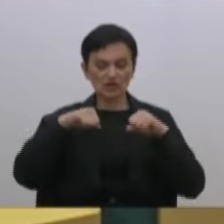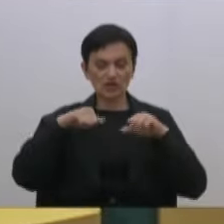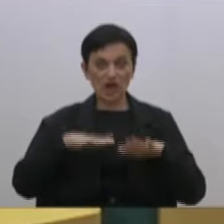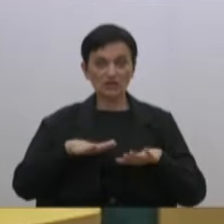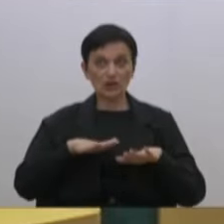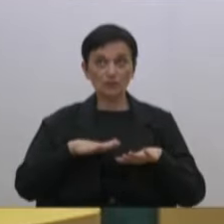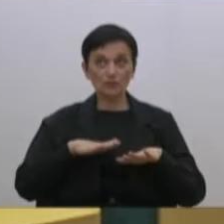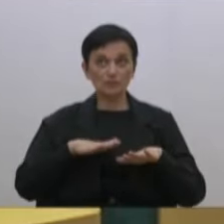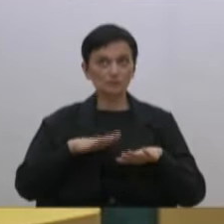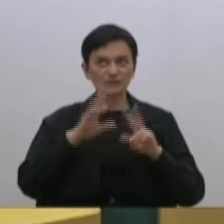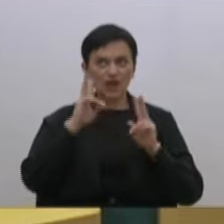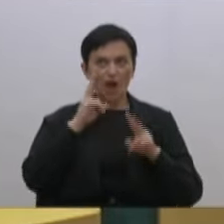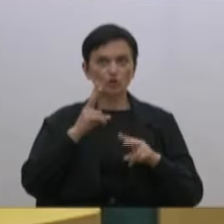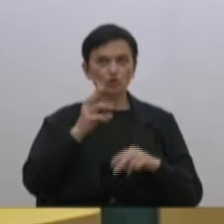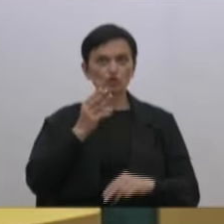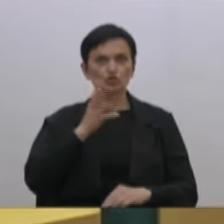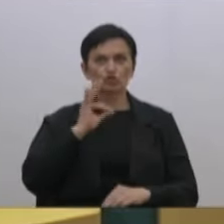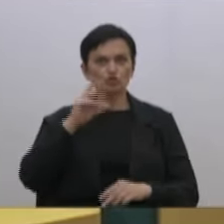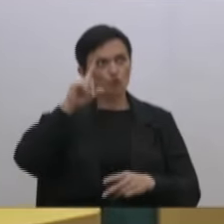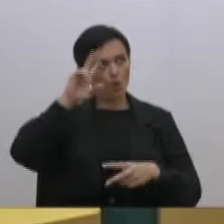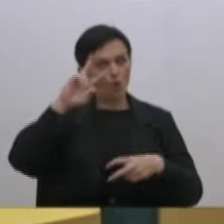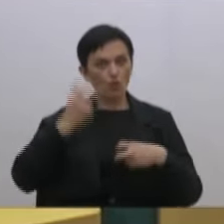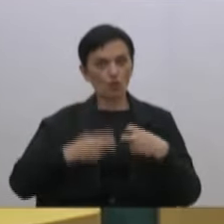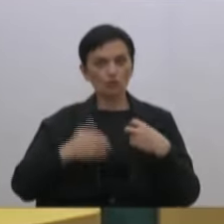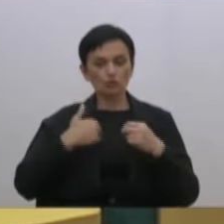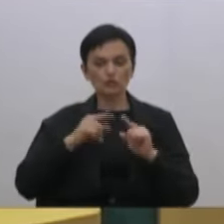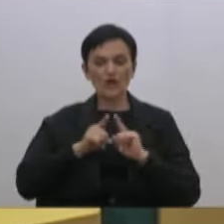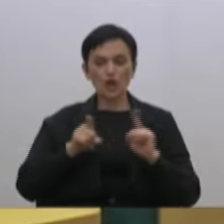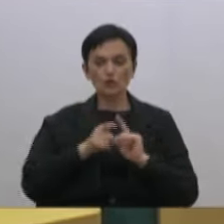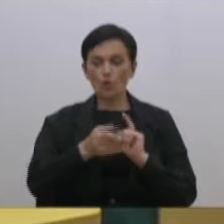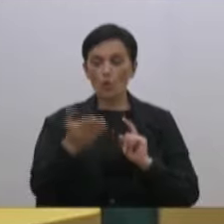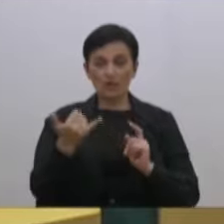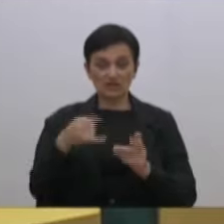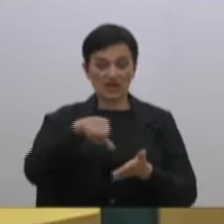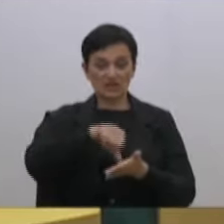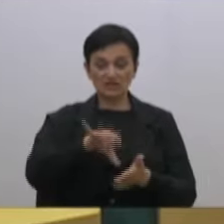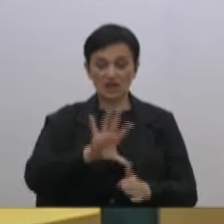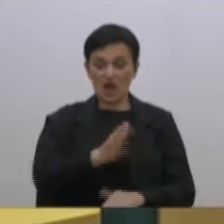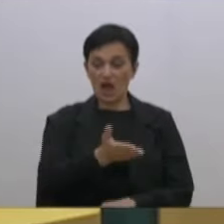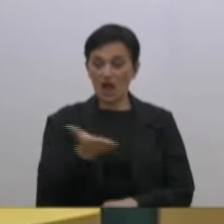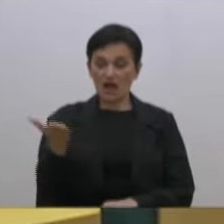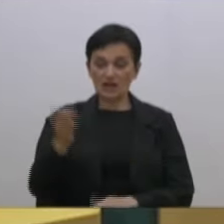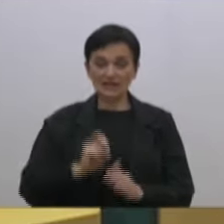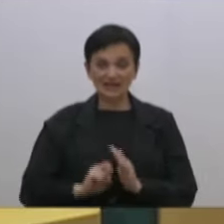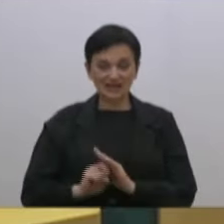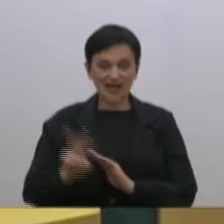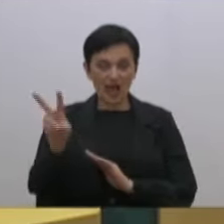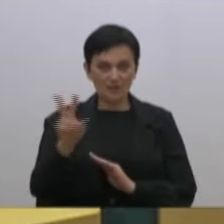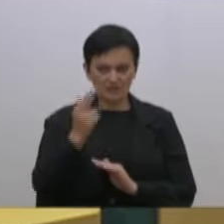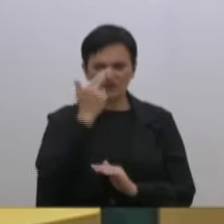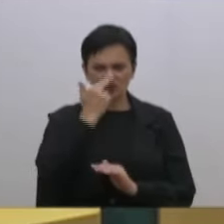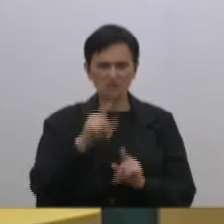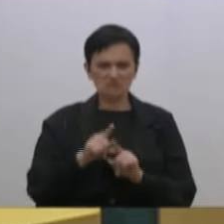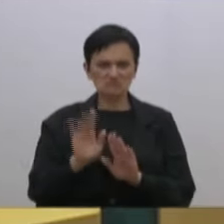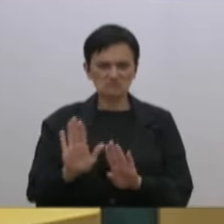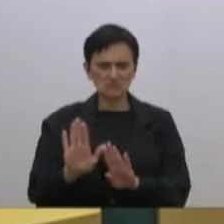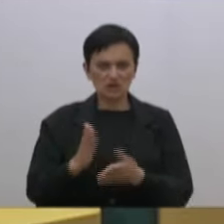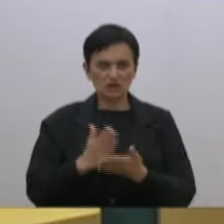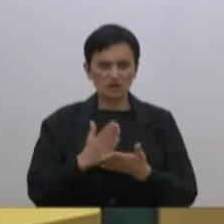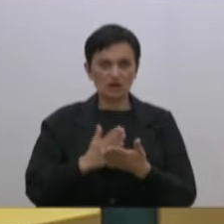გადაწყვეტილებები, არ ვიცი, შოკი იყო მე მგონი ჩვენი ოპოზიციისთვის, რომელიც დღეს არესწრება ამ დარბას და გაიპარნენ როგორც ჩვევიათ ხოლმე და